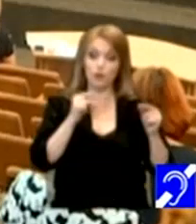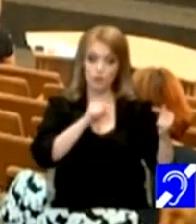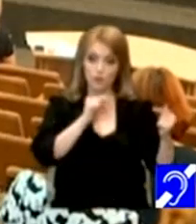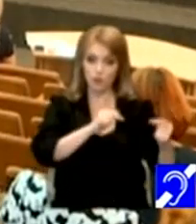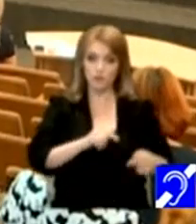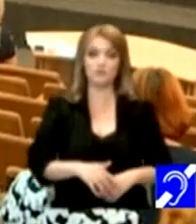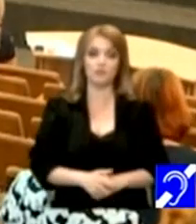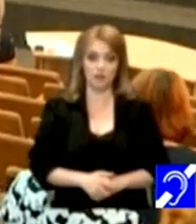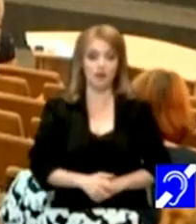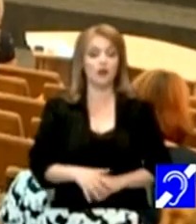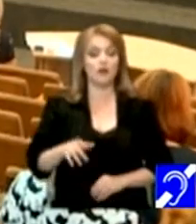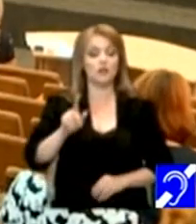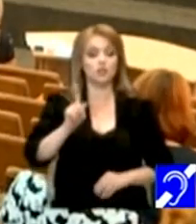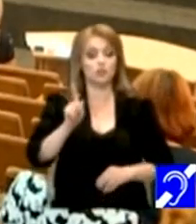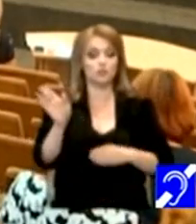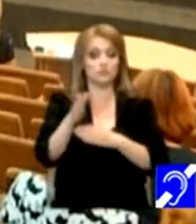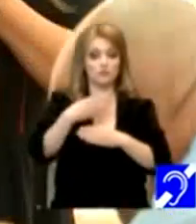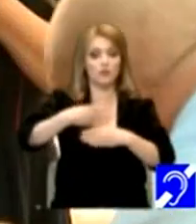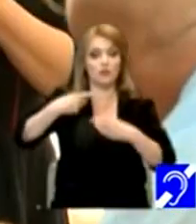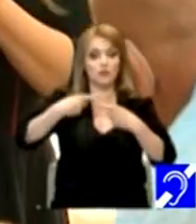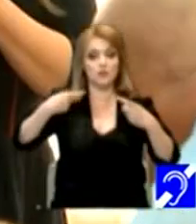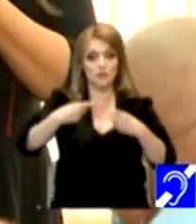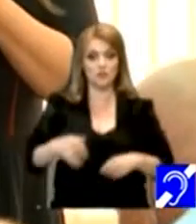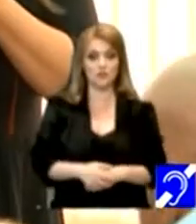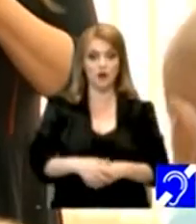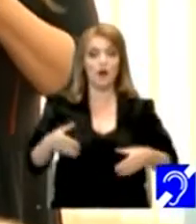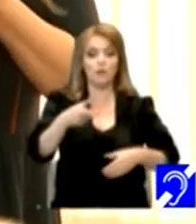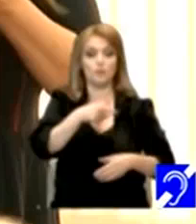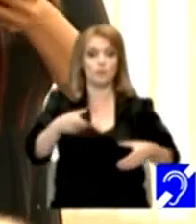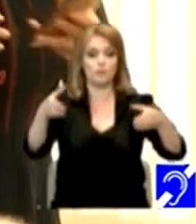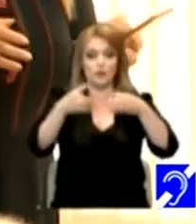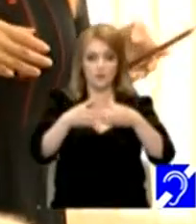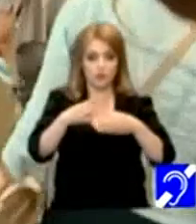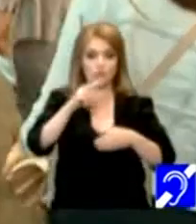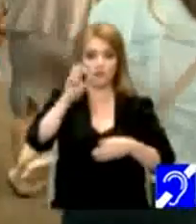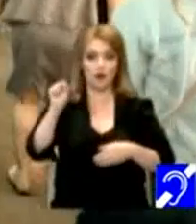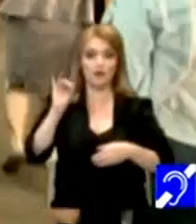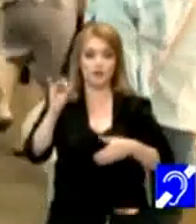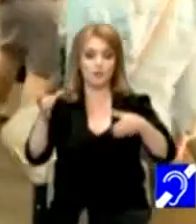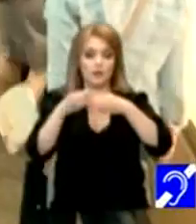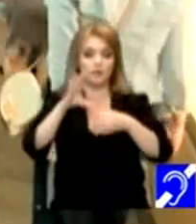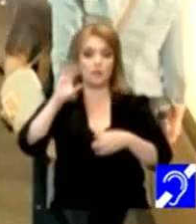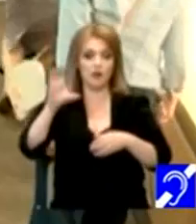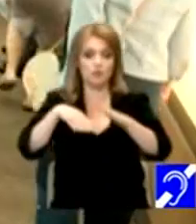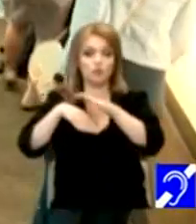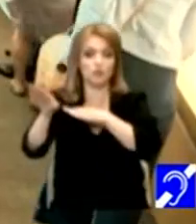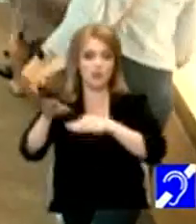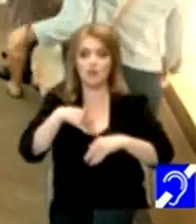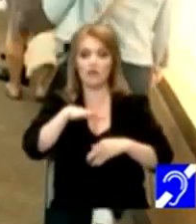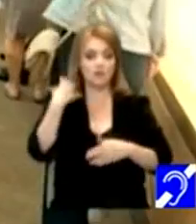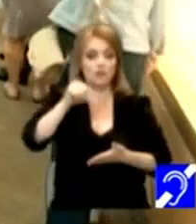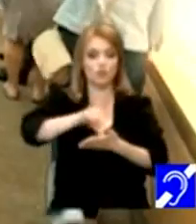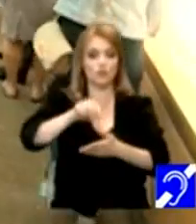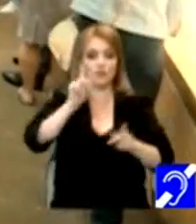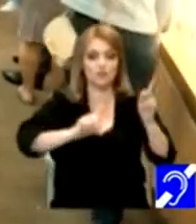consilierii PAS și DA au părăsit sala în semn de protest față de procedura de demitere. În cele din urmă, Victor Chironda, care a așteptat lângă tribună,